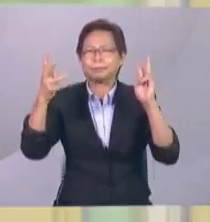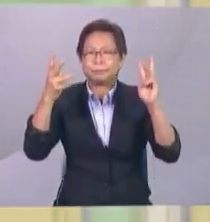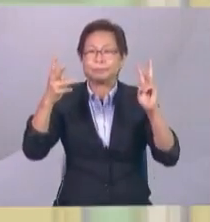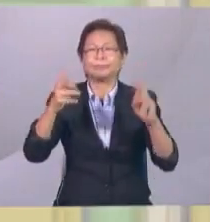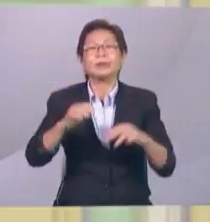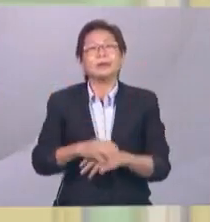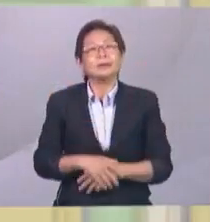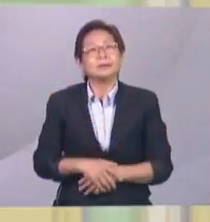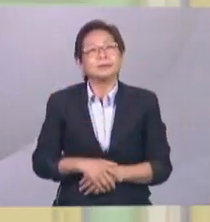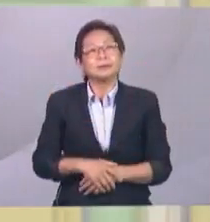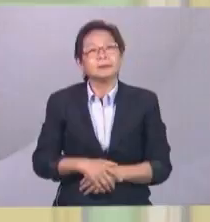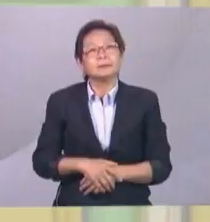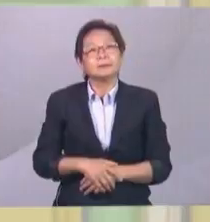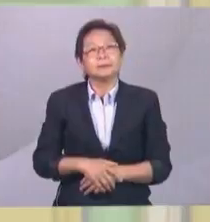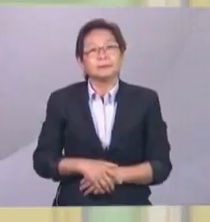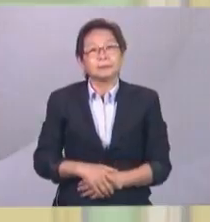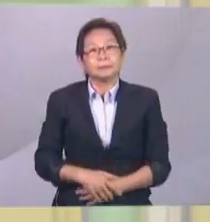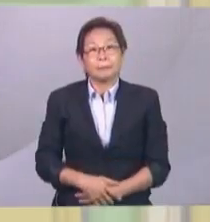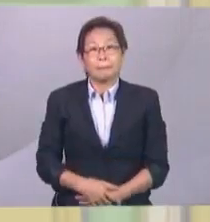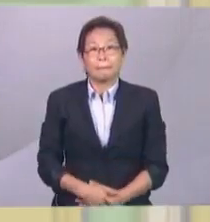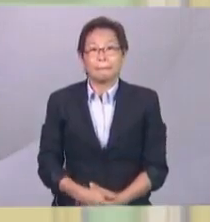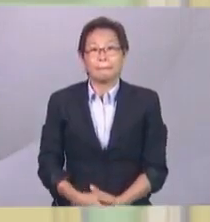Saya telah pun